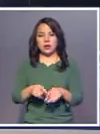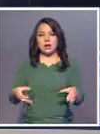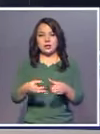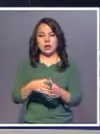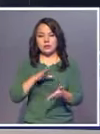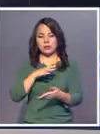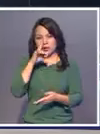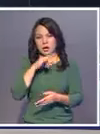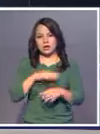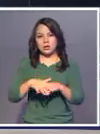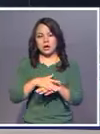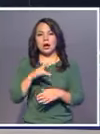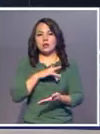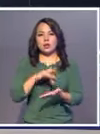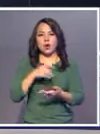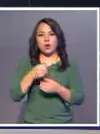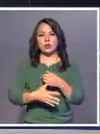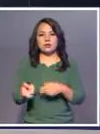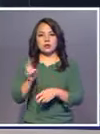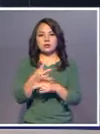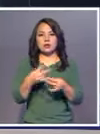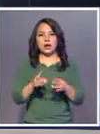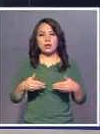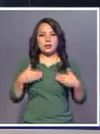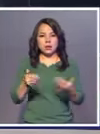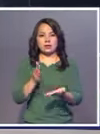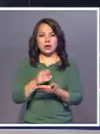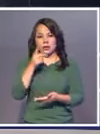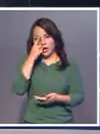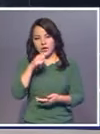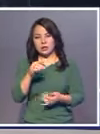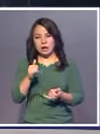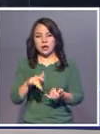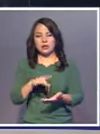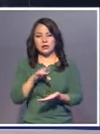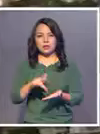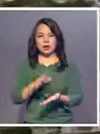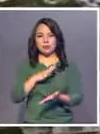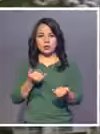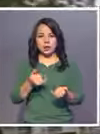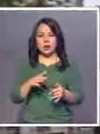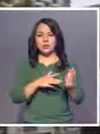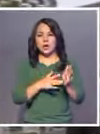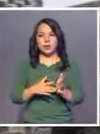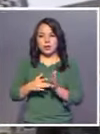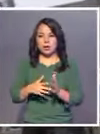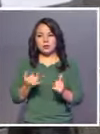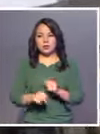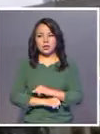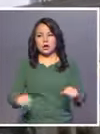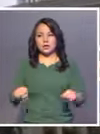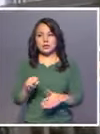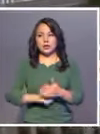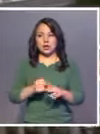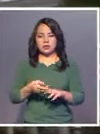отандастарымызға қала орталығына бармауға кеңес беріп отыр. Естеріңізге салсақ, Таиланд астанасында әскерлік және туристік орталықта болған жарылыс